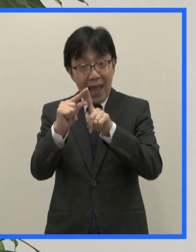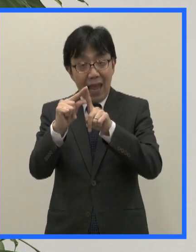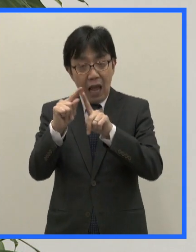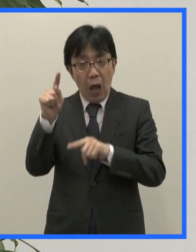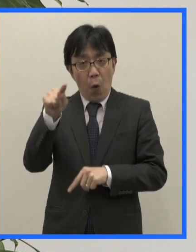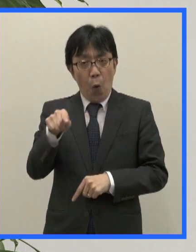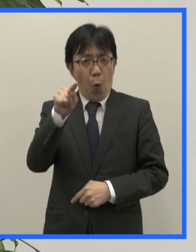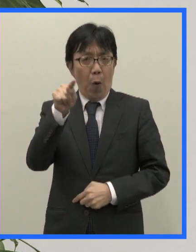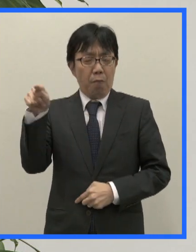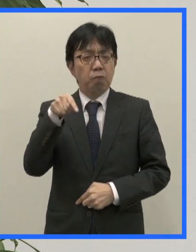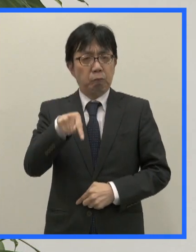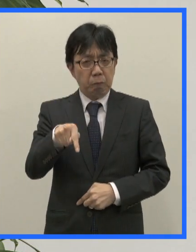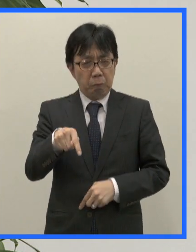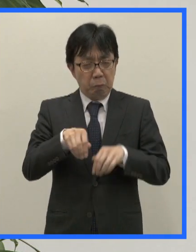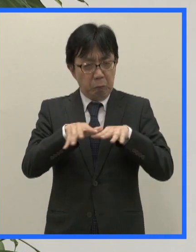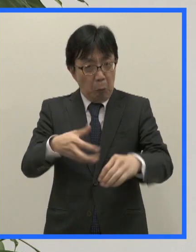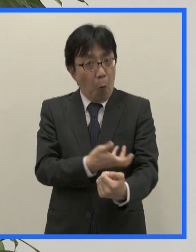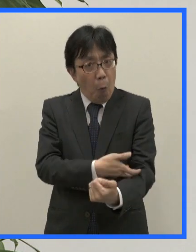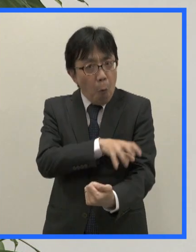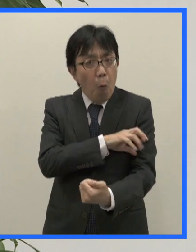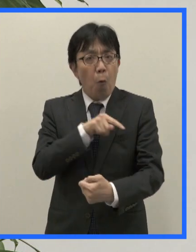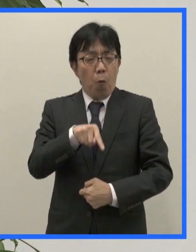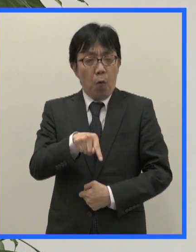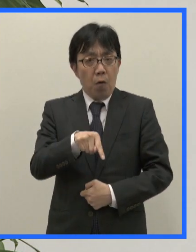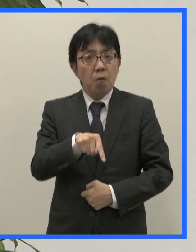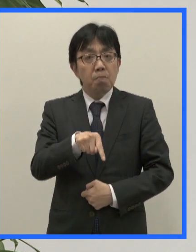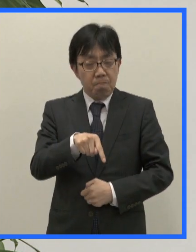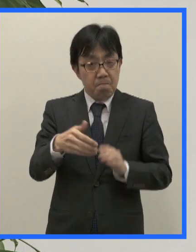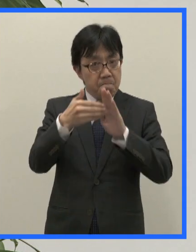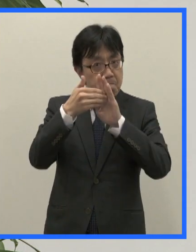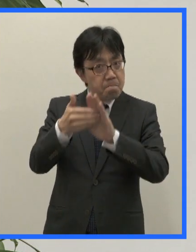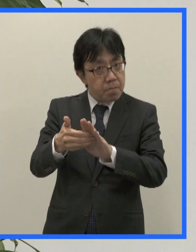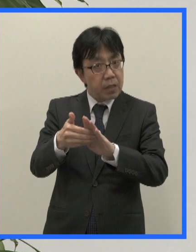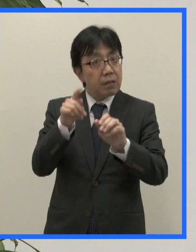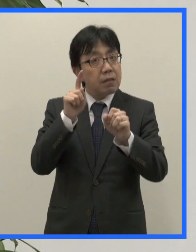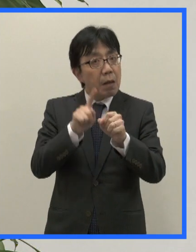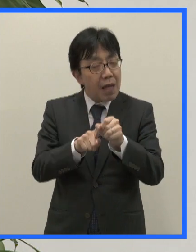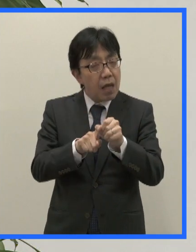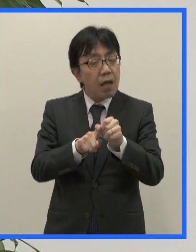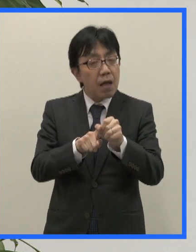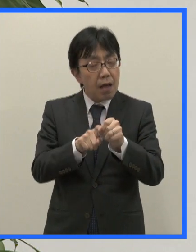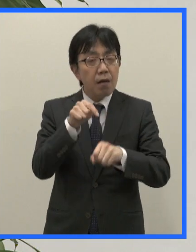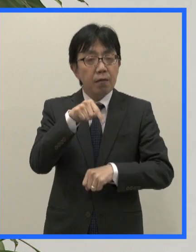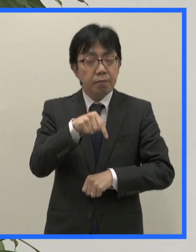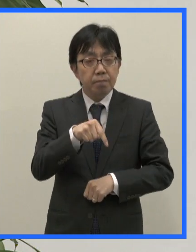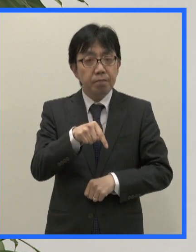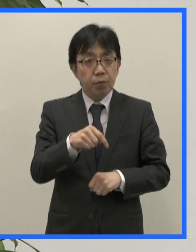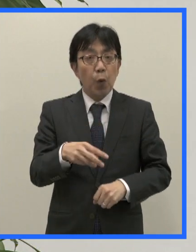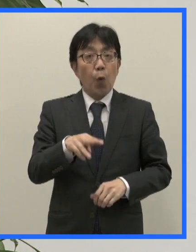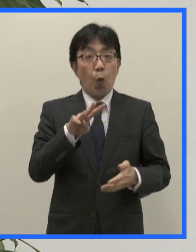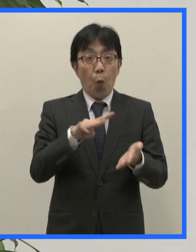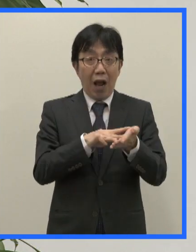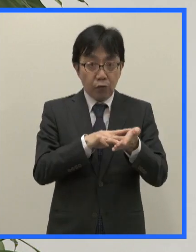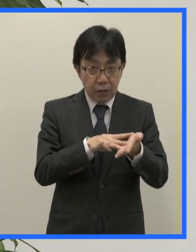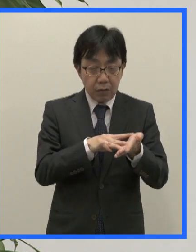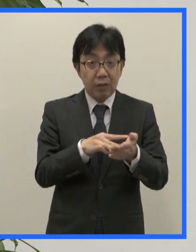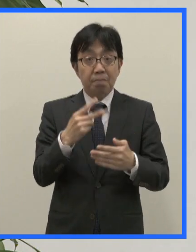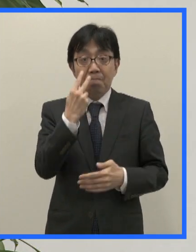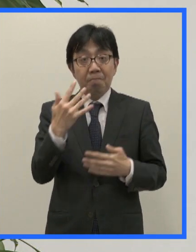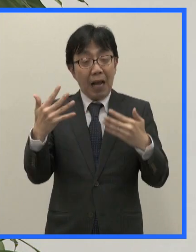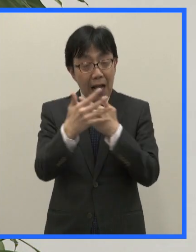は非常に感染力の強い的ですこの敵から身を守るためのキーワードはワクチン